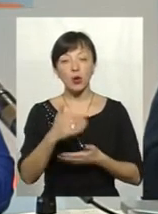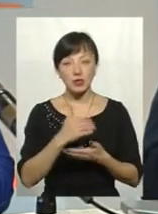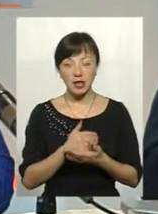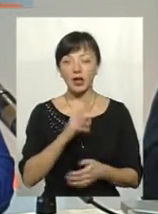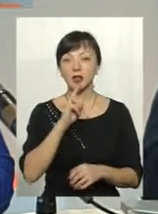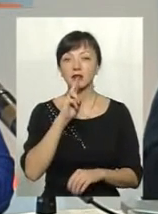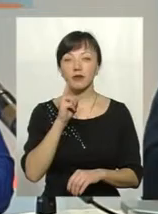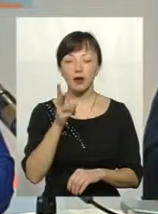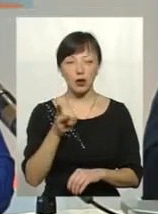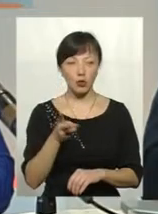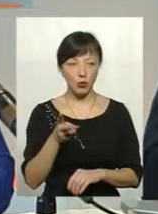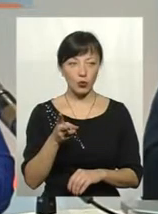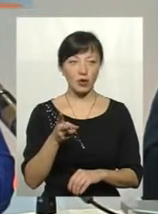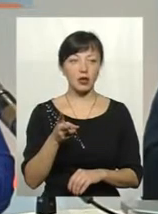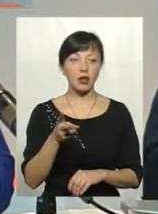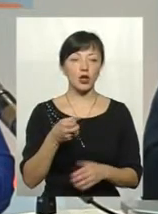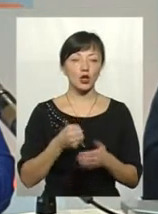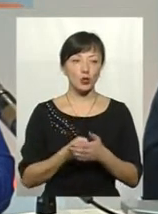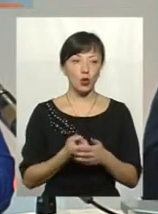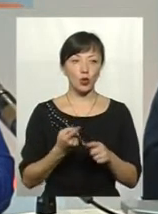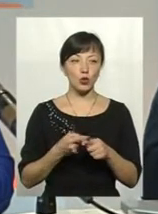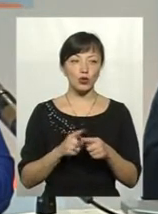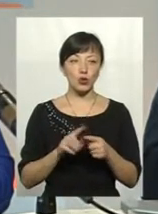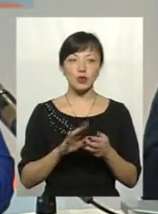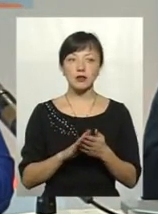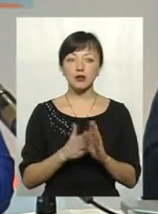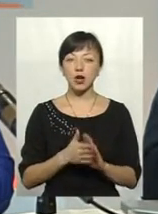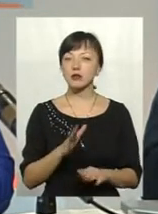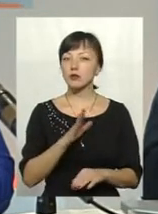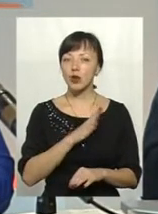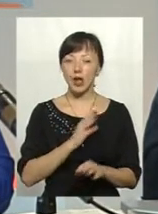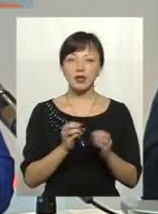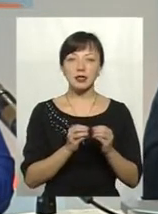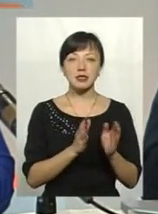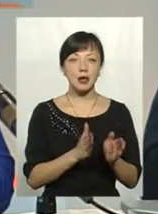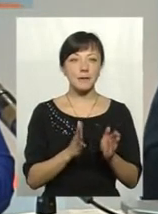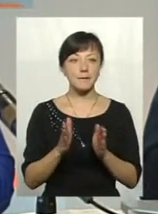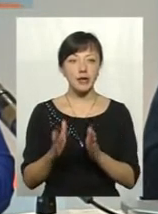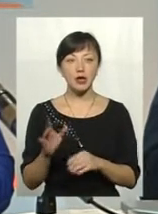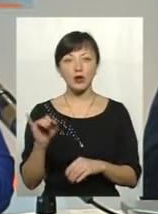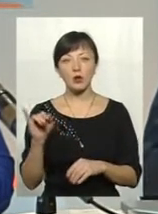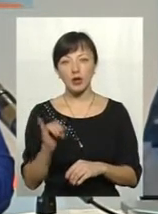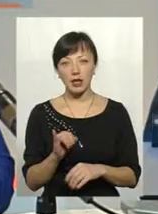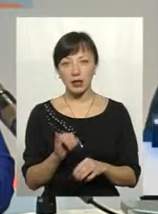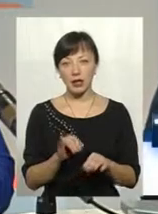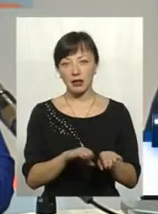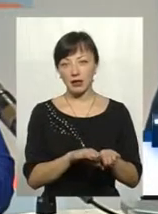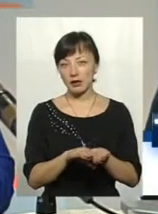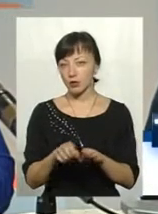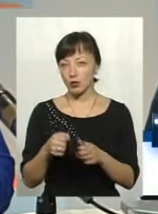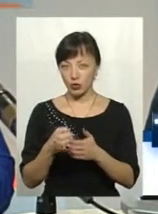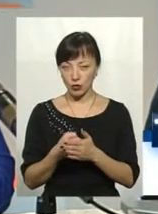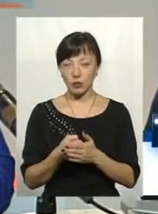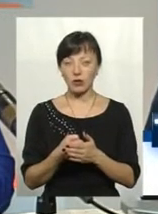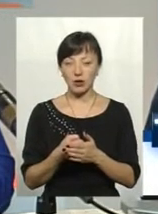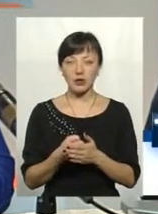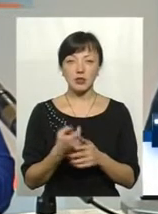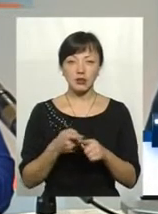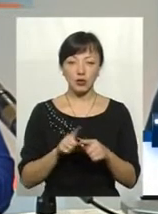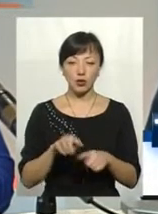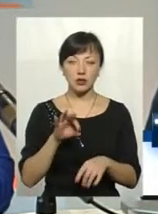вже до цього ситуація була досить таки стабільною і рівною по захворюваності.